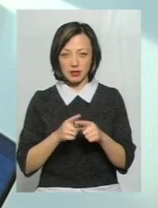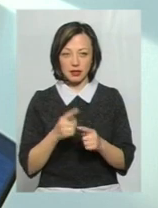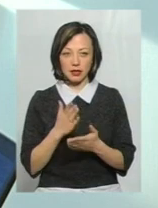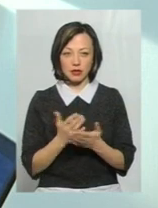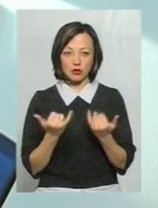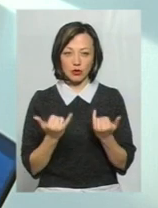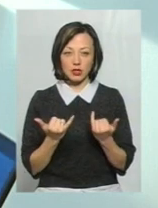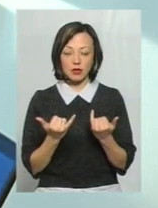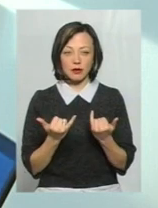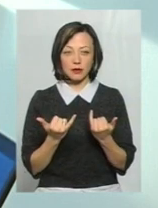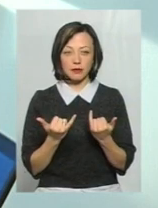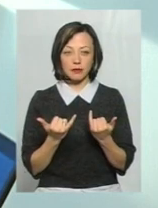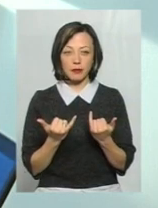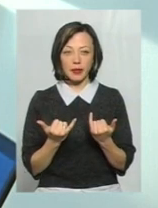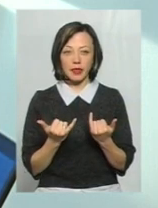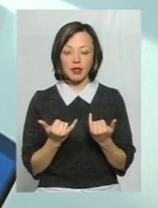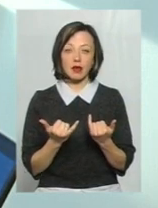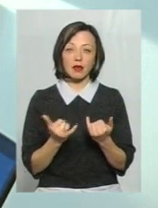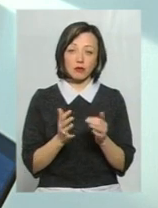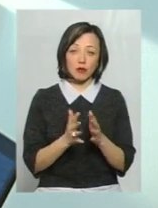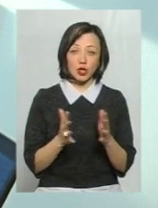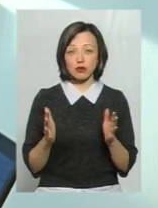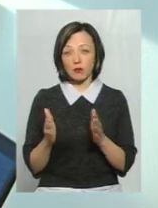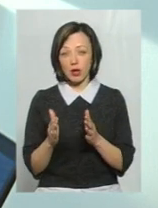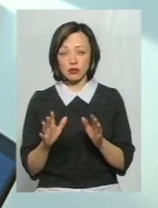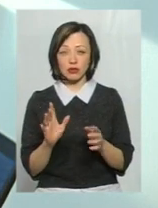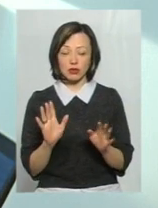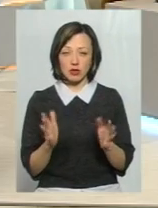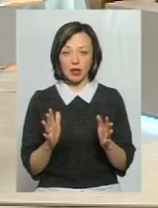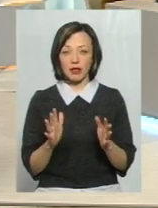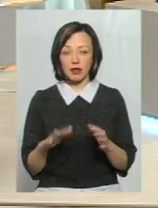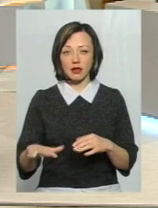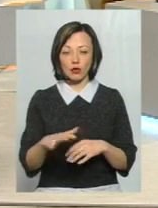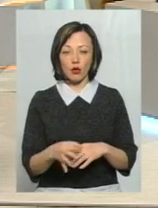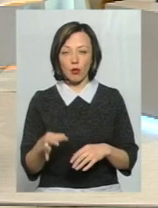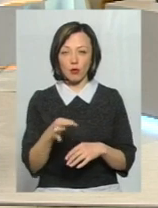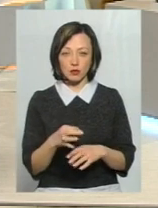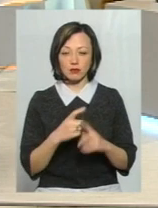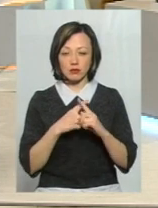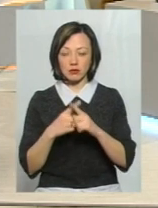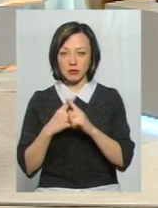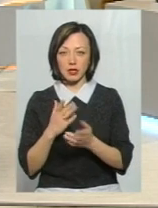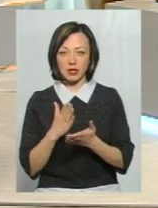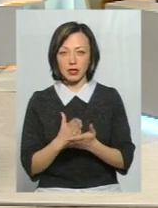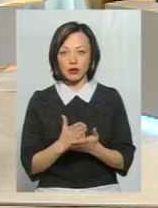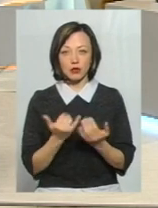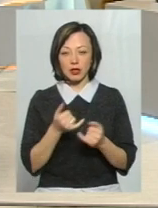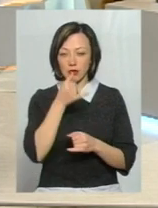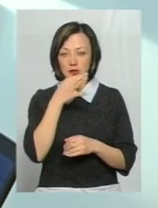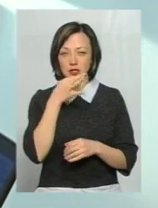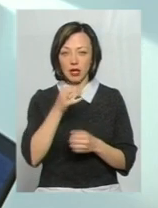я б хотів сказати, більш-менш на території нашої області склався консенсус. Я б сьогодні не міг сказати,